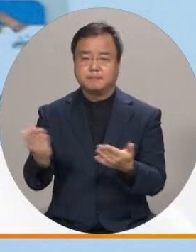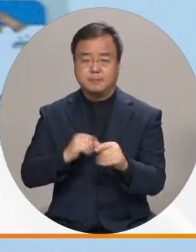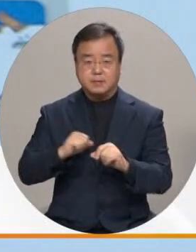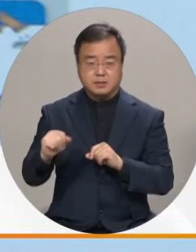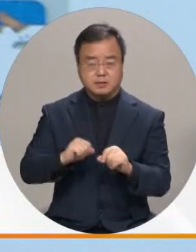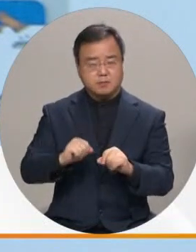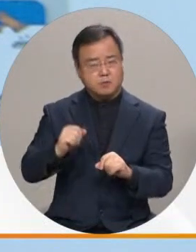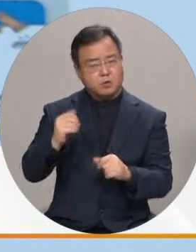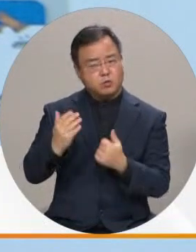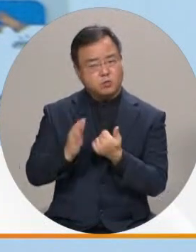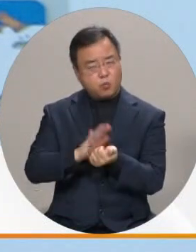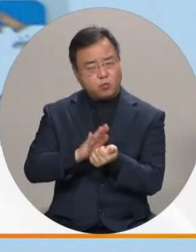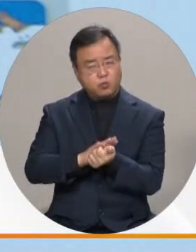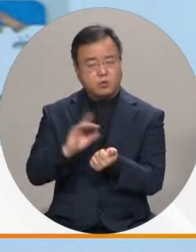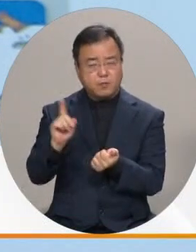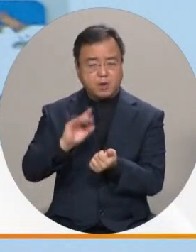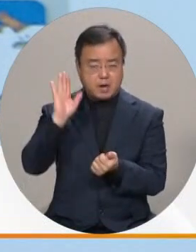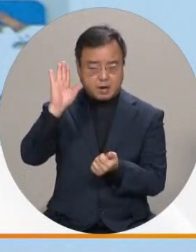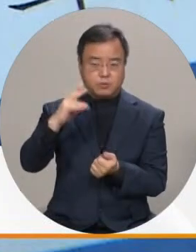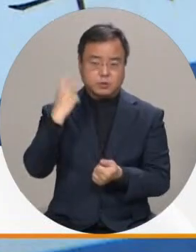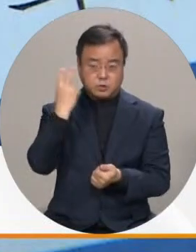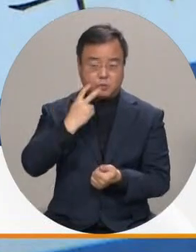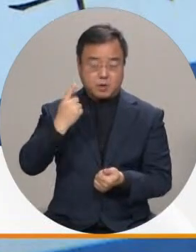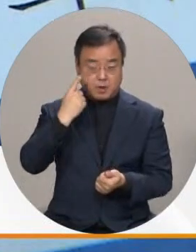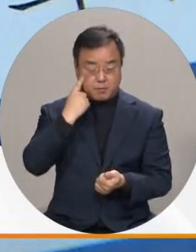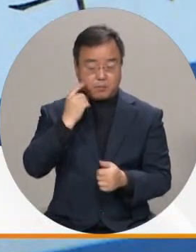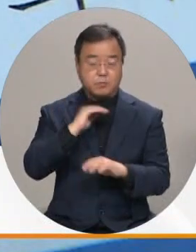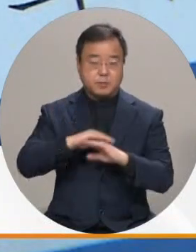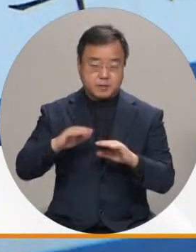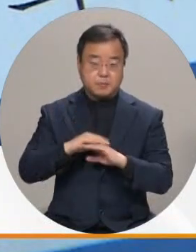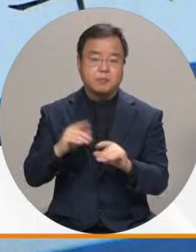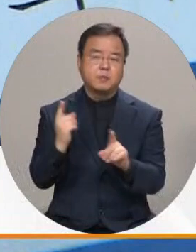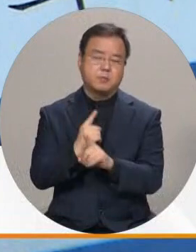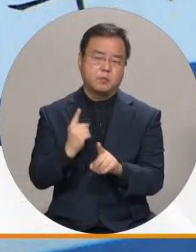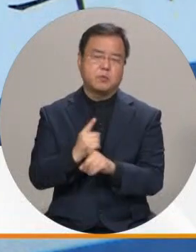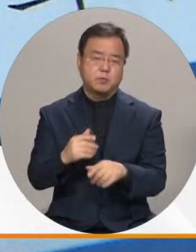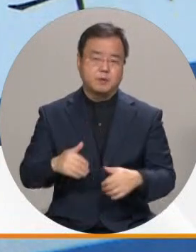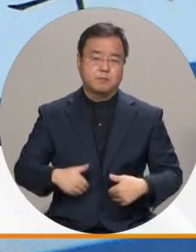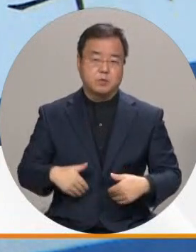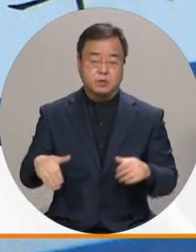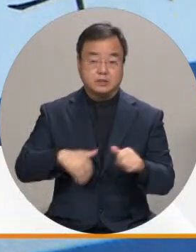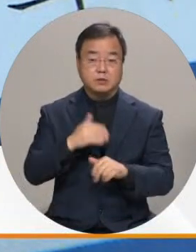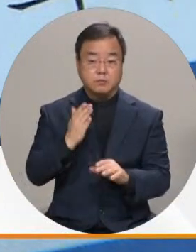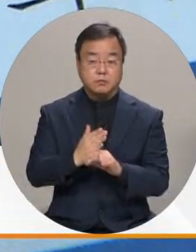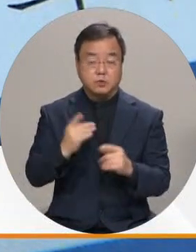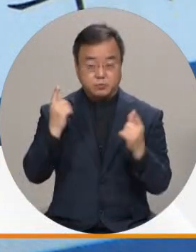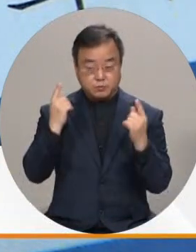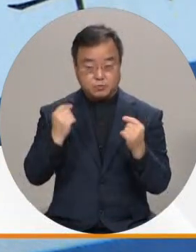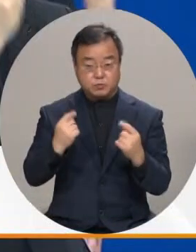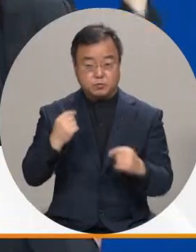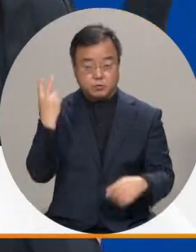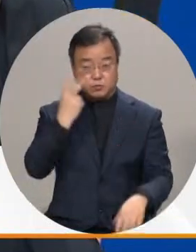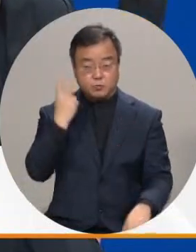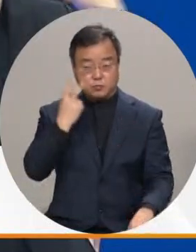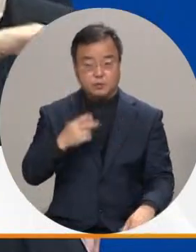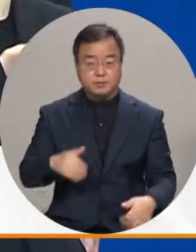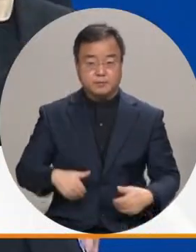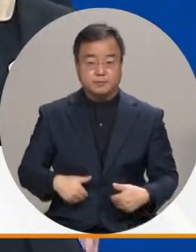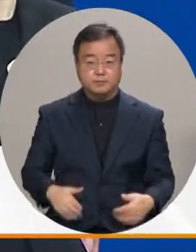지속적으로 살펴보면서 보완할 부분은 보완을 해야 되는 그런 형편이기 때문에 좀 지속적으로 살펴봐야 될것